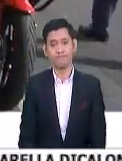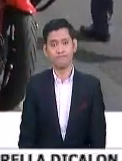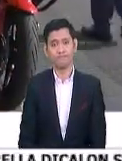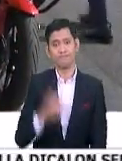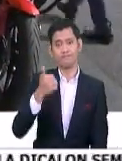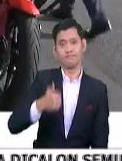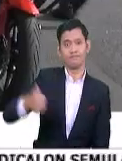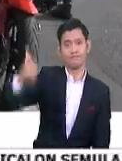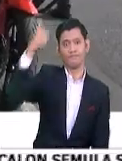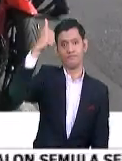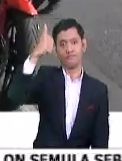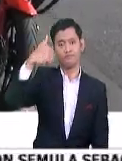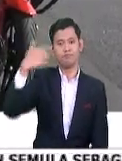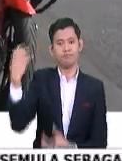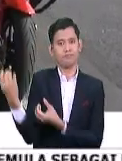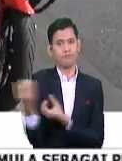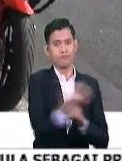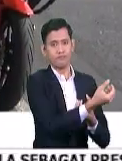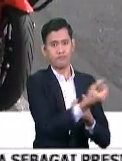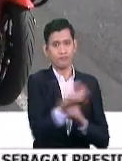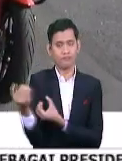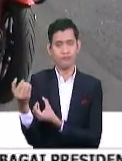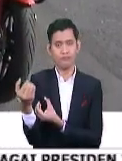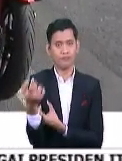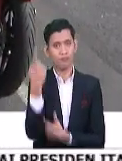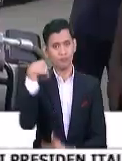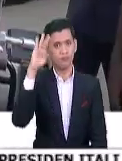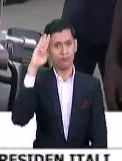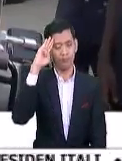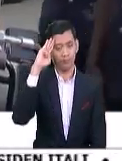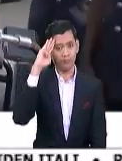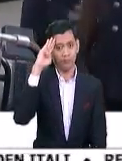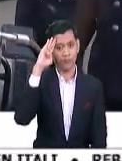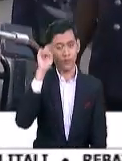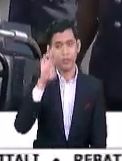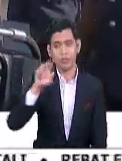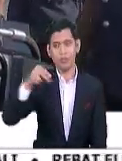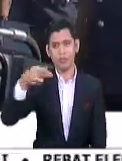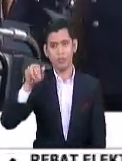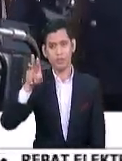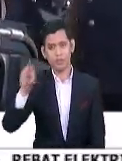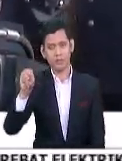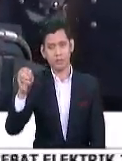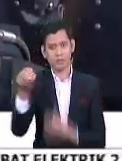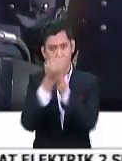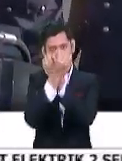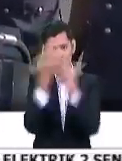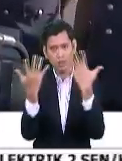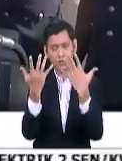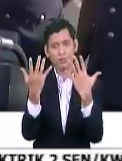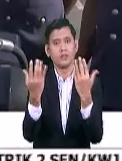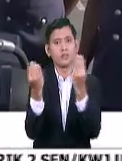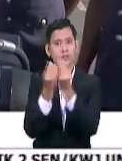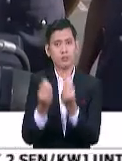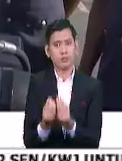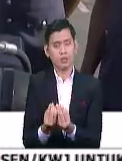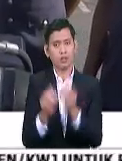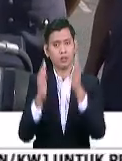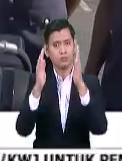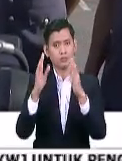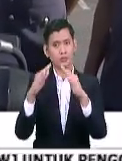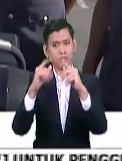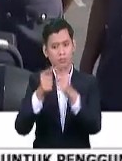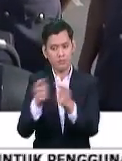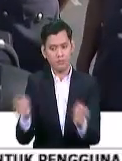Hai selera gbpm Perlis penguasa kanan Bombay 1 rohingya hadis berkata kebanyakan cash kebakaran membabitkan